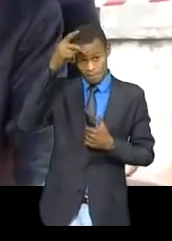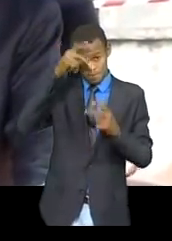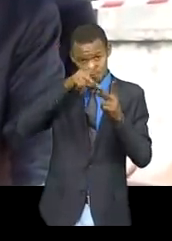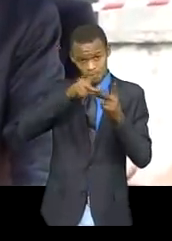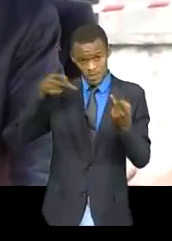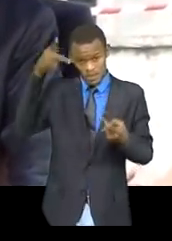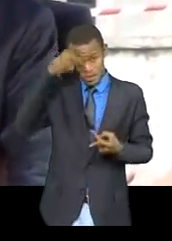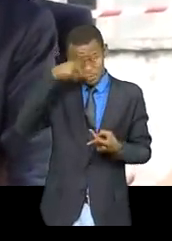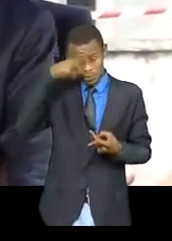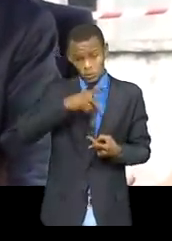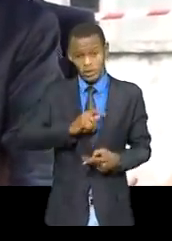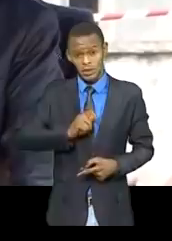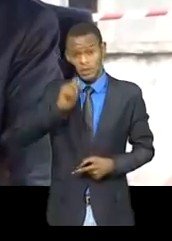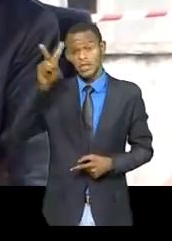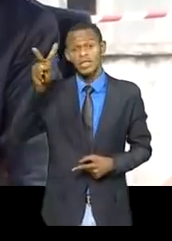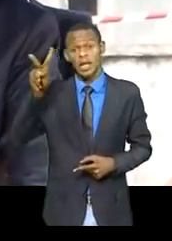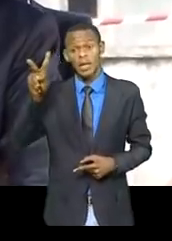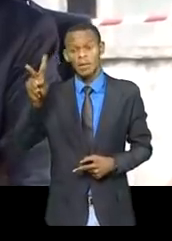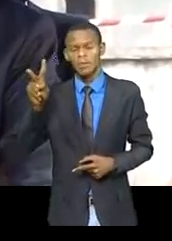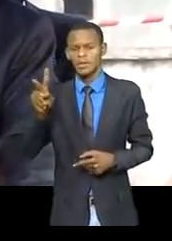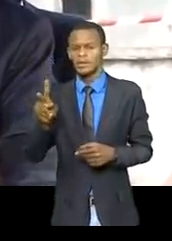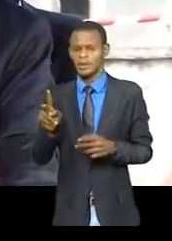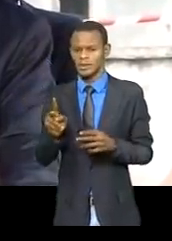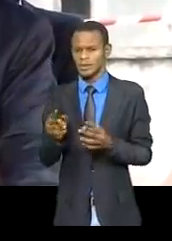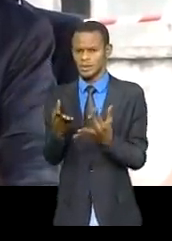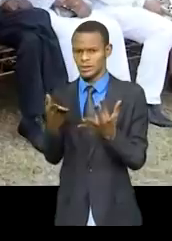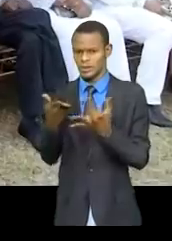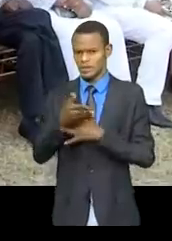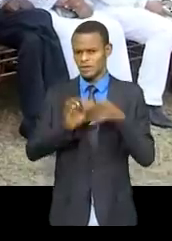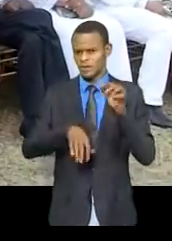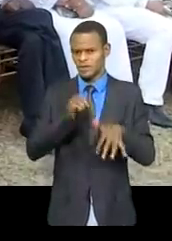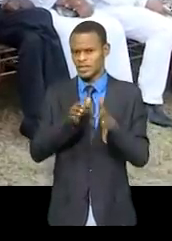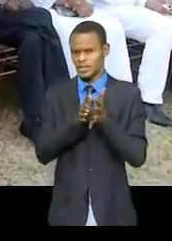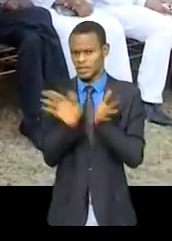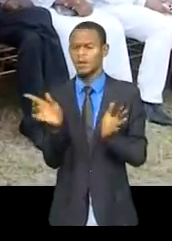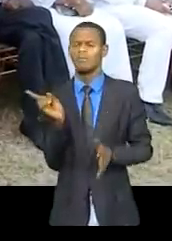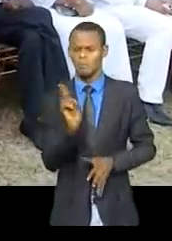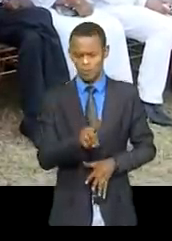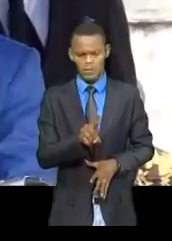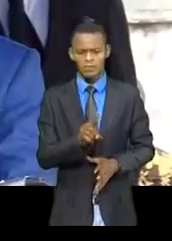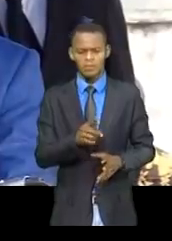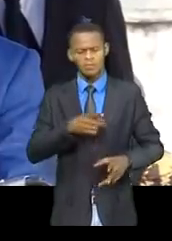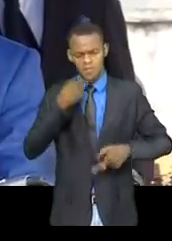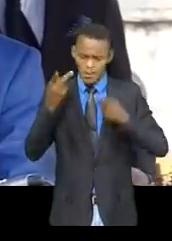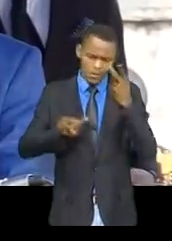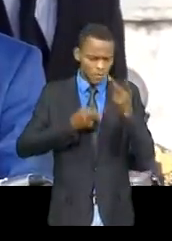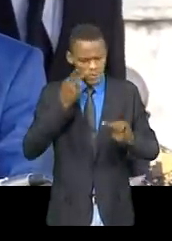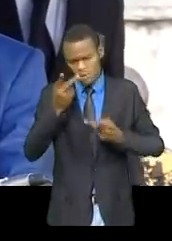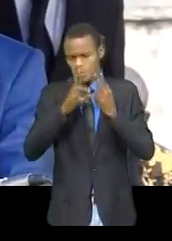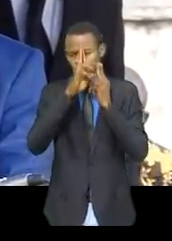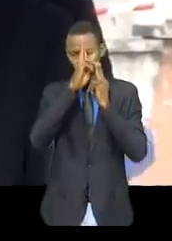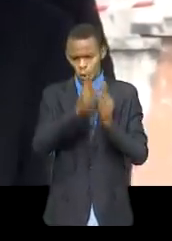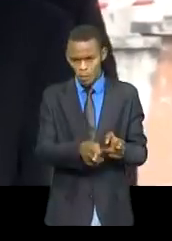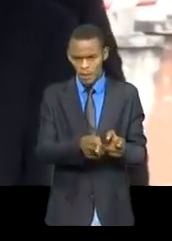lui a rendu hommage à travers son secrétaire général, Augustin Kabuya. Toutes les personnalités qui se sont succédées à la tribune ont rendu